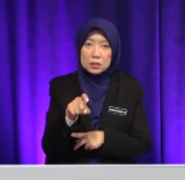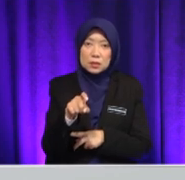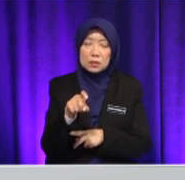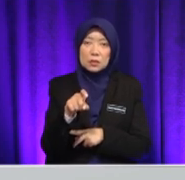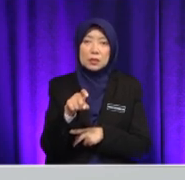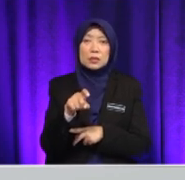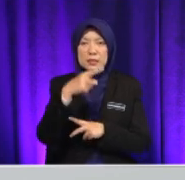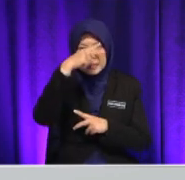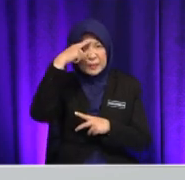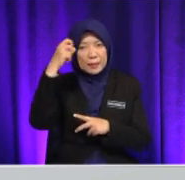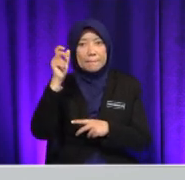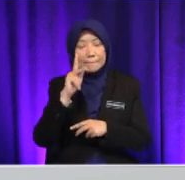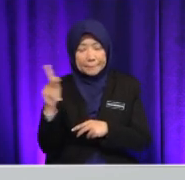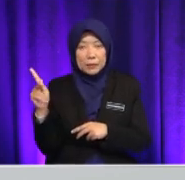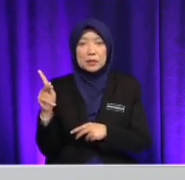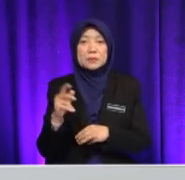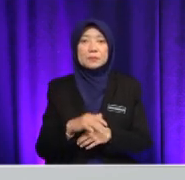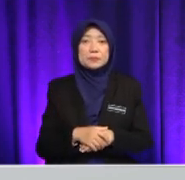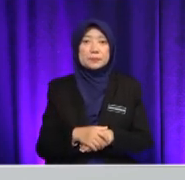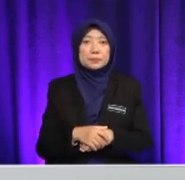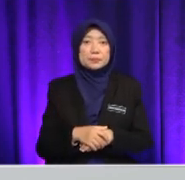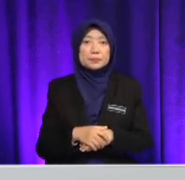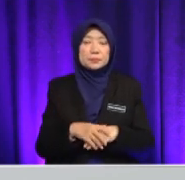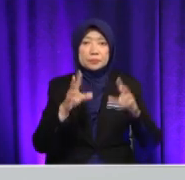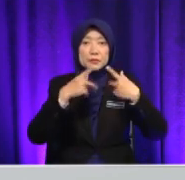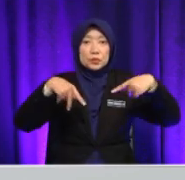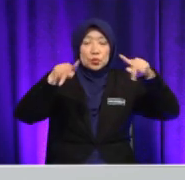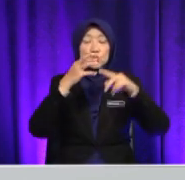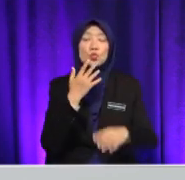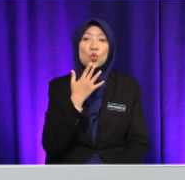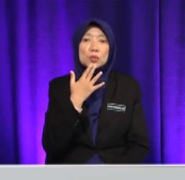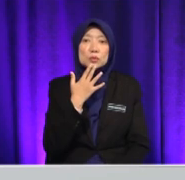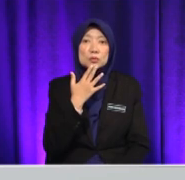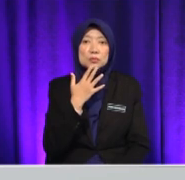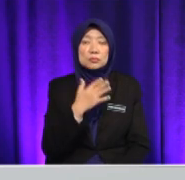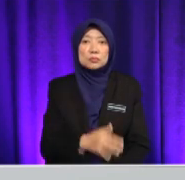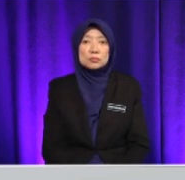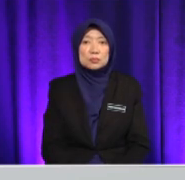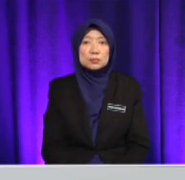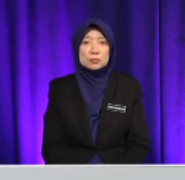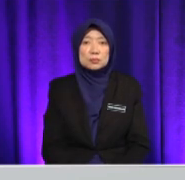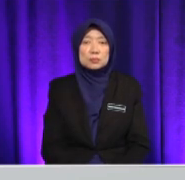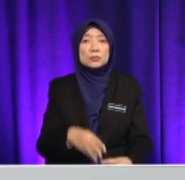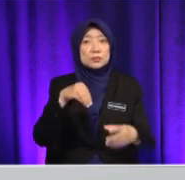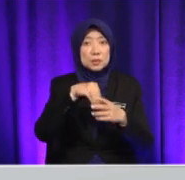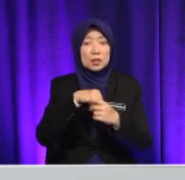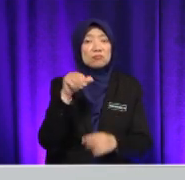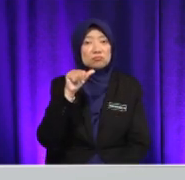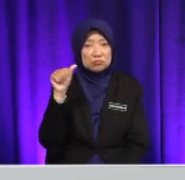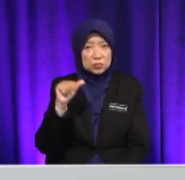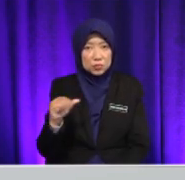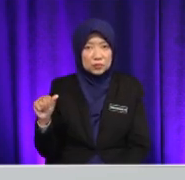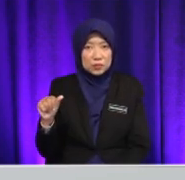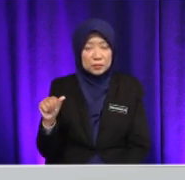ataupun tebalkan dan kita perlu warnakan dalam ee penurun Oke